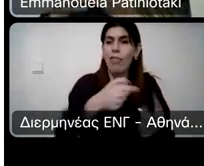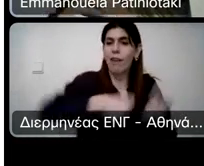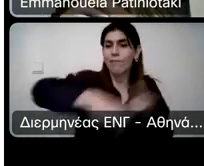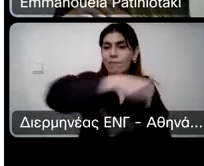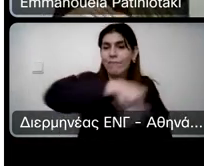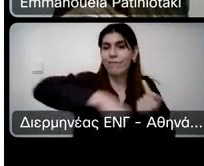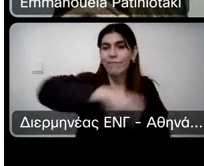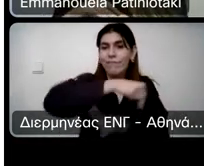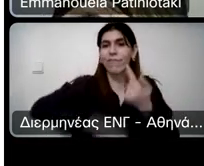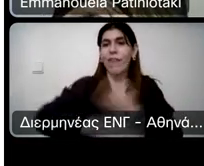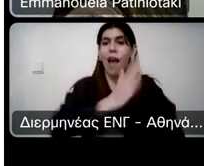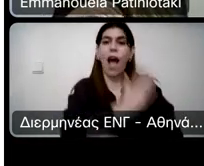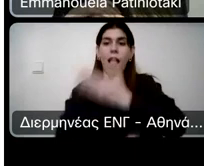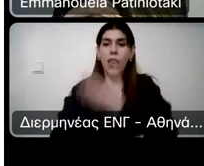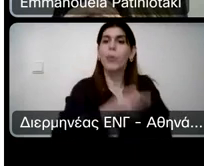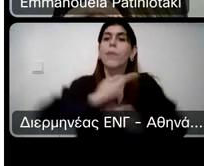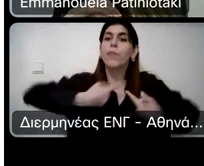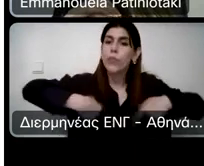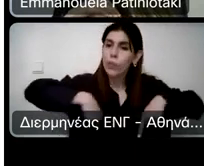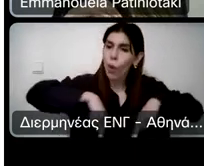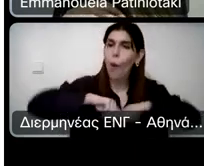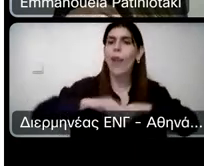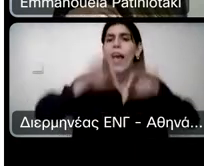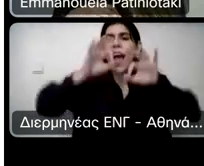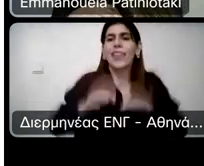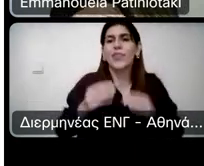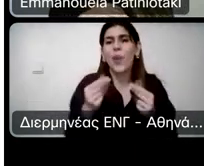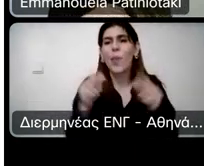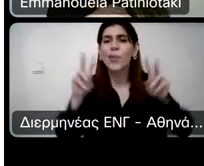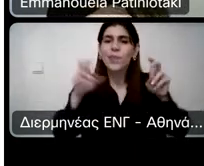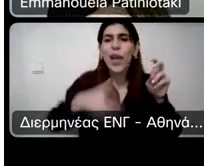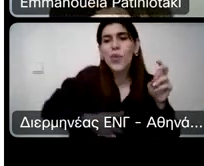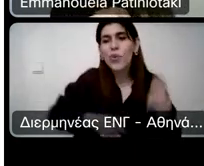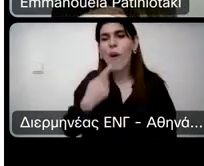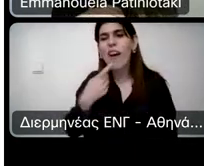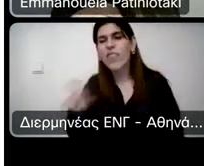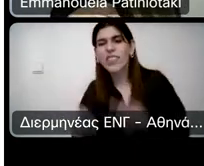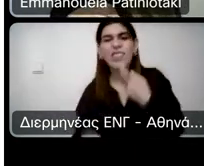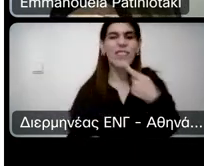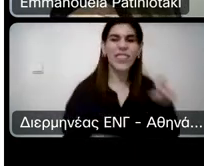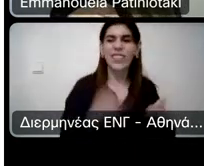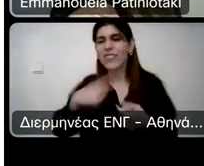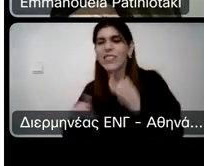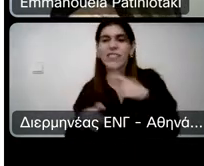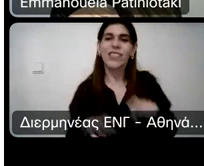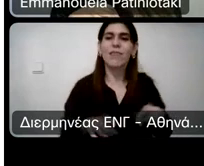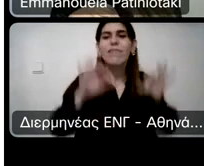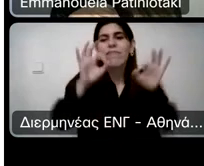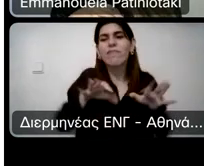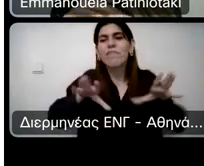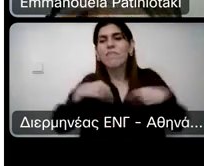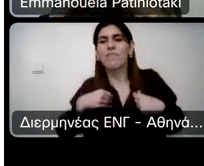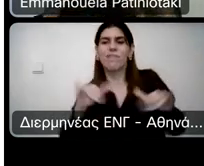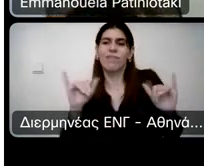μιλάμε μεταξύ μας, αλληλοπροσβάλλοντας ο ένας τον άλλο, χωρίς να έχουμε κανένα πρόβλημα, γιατί